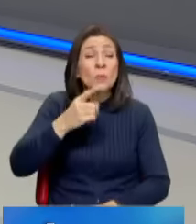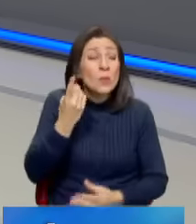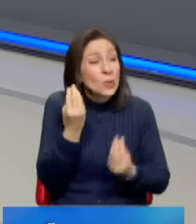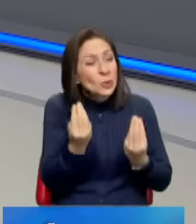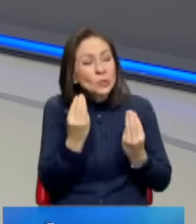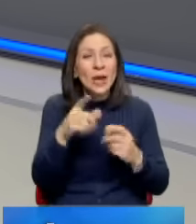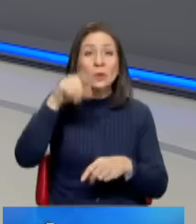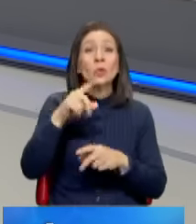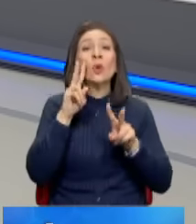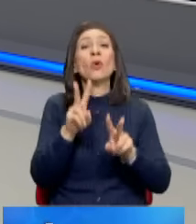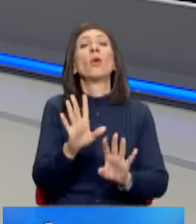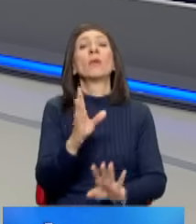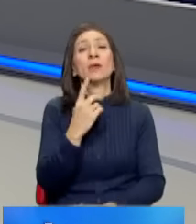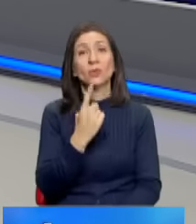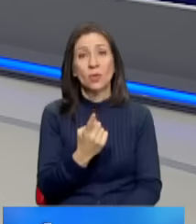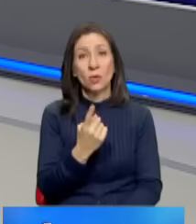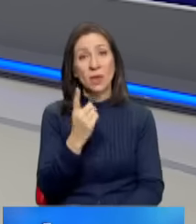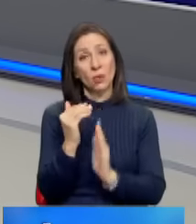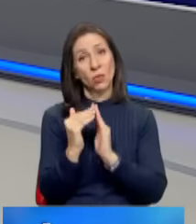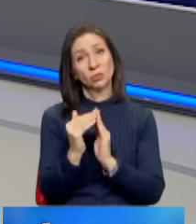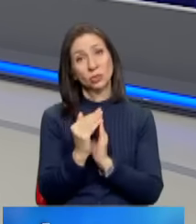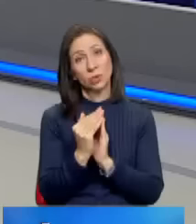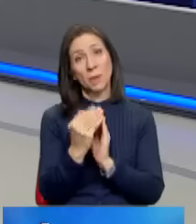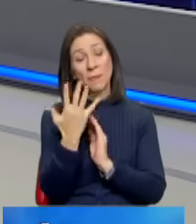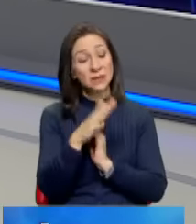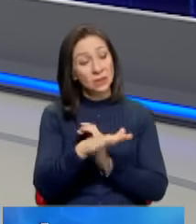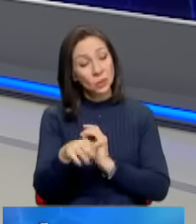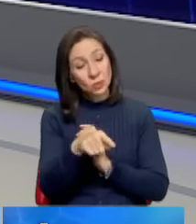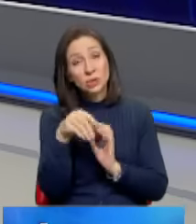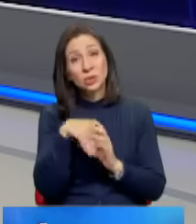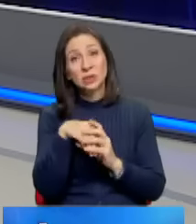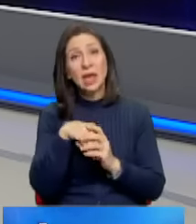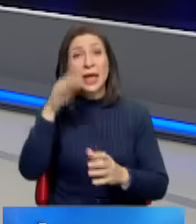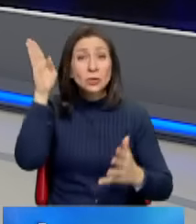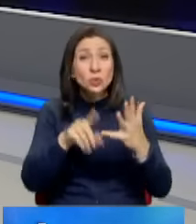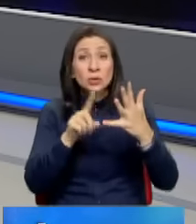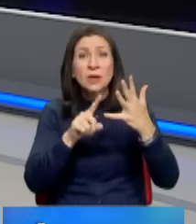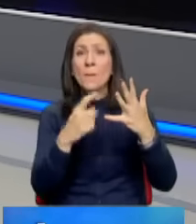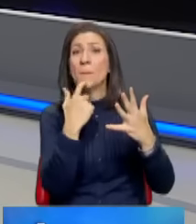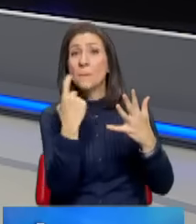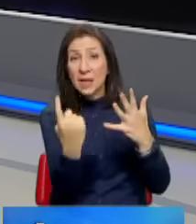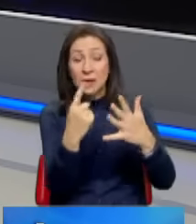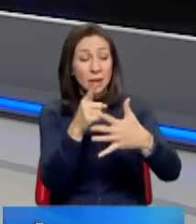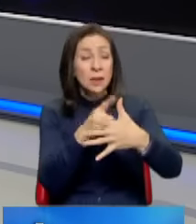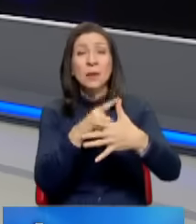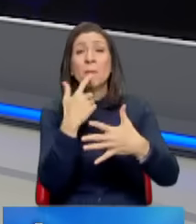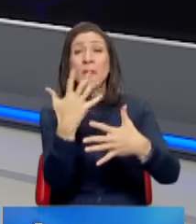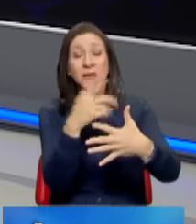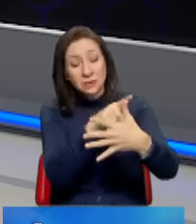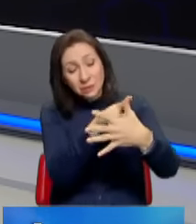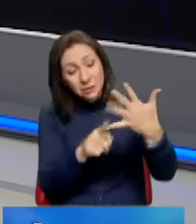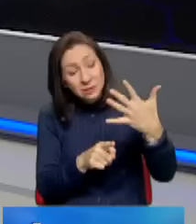yüzü görmedi diyor bir komşu. 5 evlat için, en küçüğü bir, en büyüğü 5 yaşındaki 5 evlat